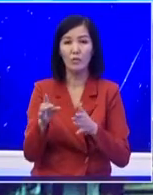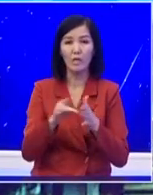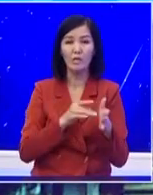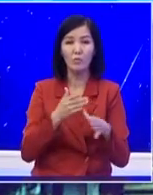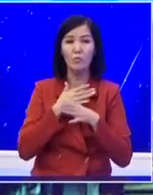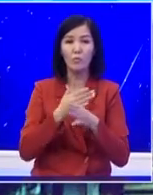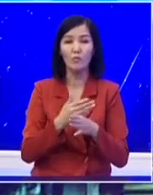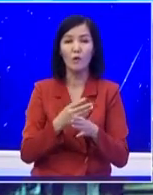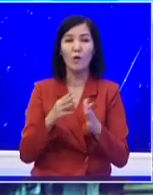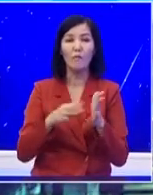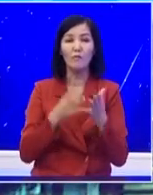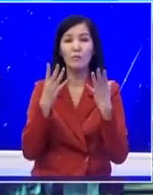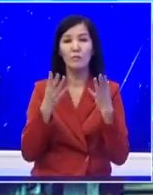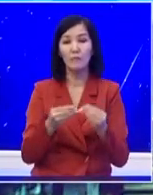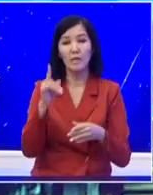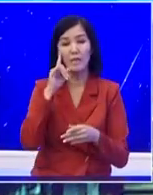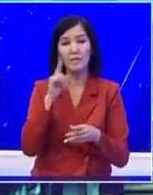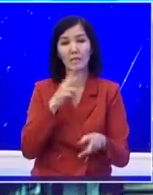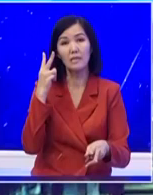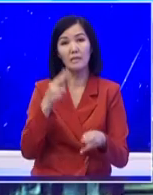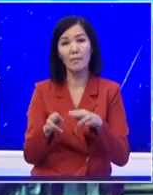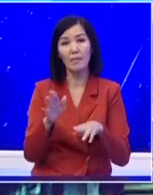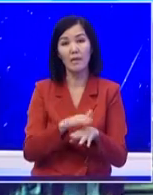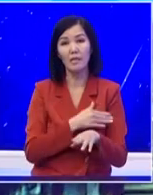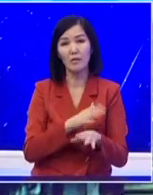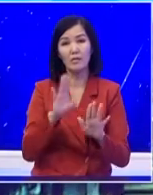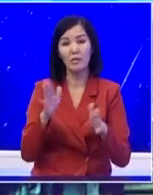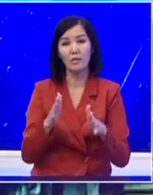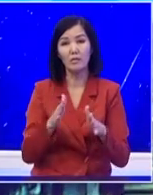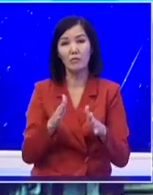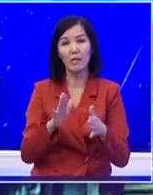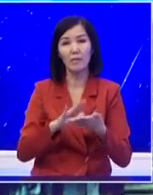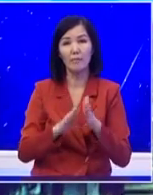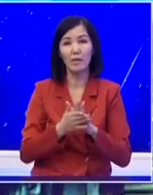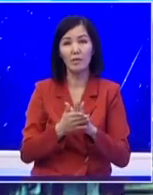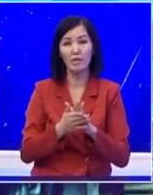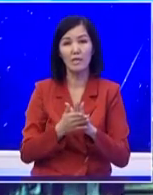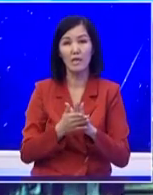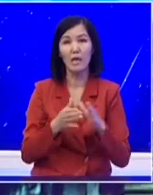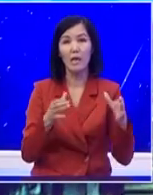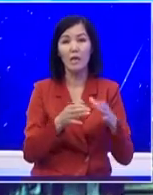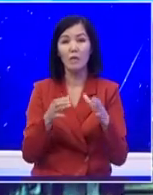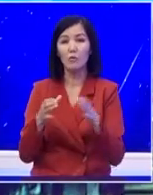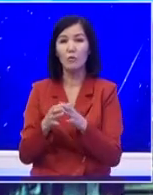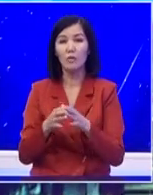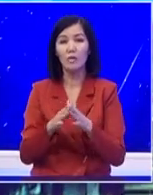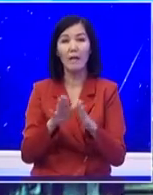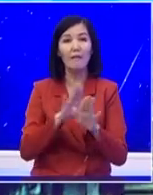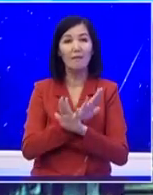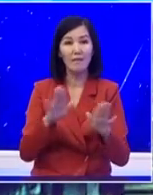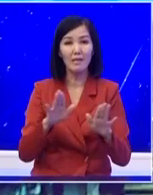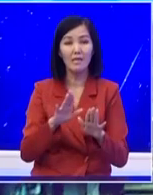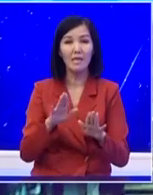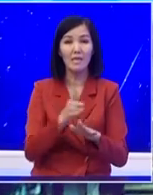помощь. 8 дней назад в Казахстане завершился продленный из-за чрезвычайного положения льготный период для незастрахованных лиц в системе